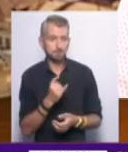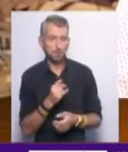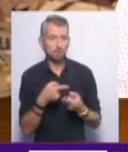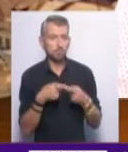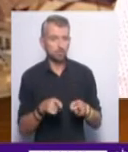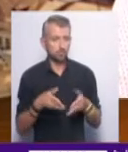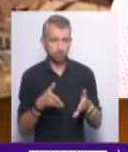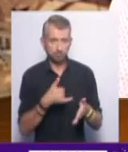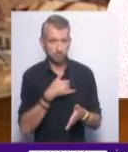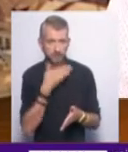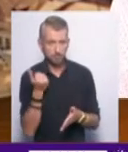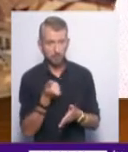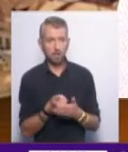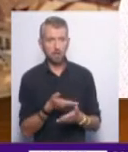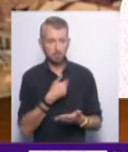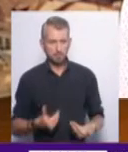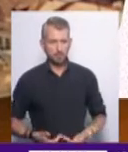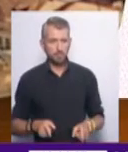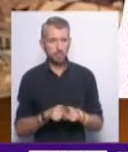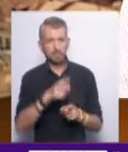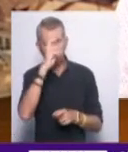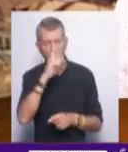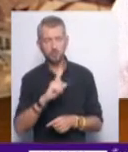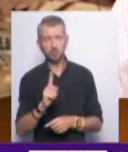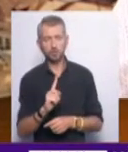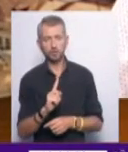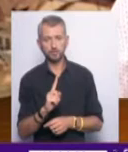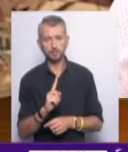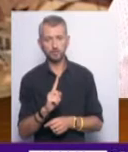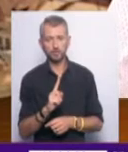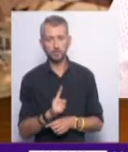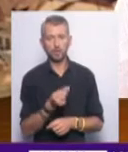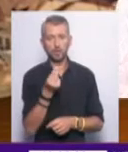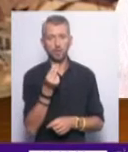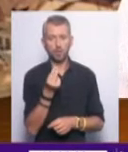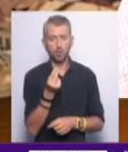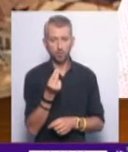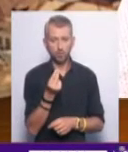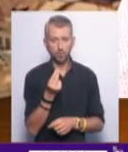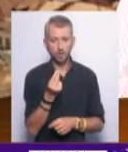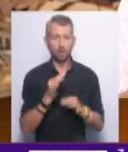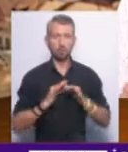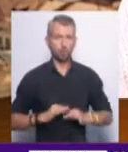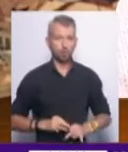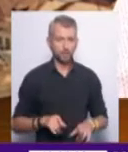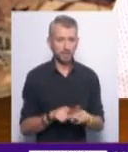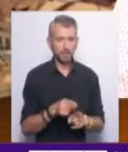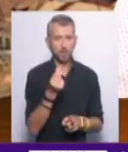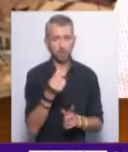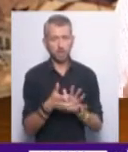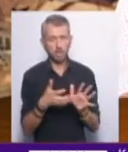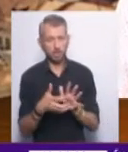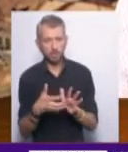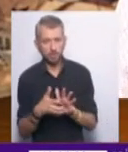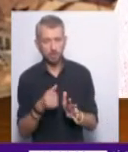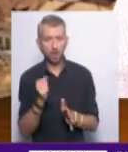в нас нема. Ну, живемо ми в такій державі, що грошей, чиновники такі, грошей не вистачає,